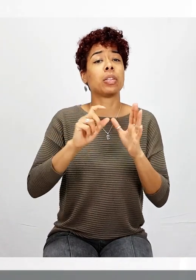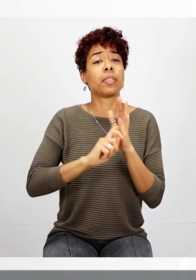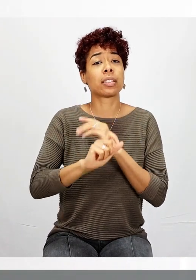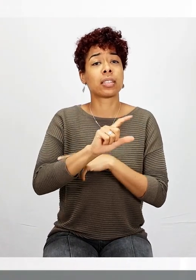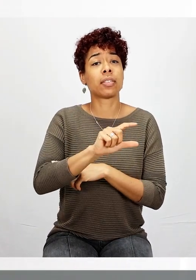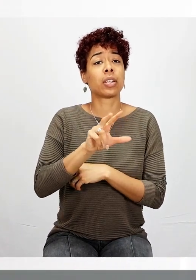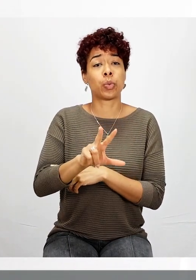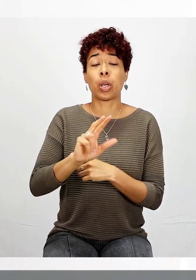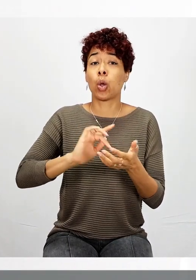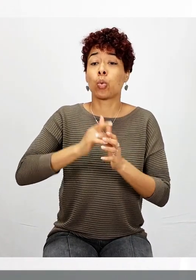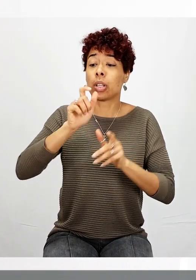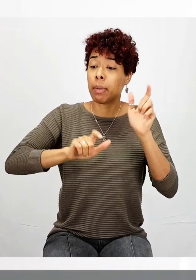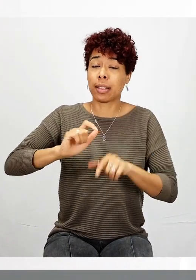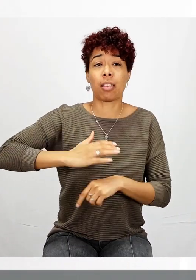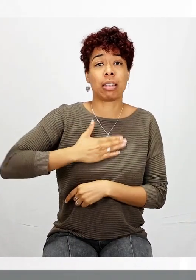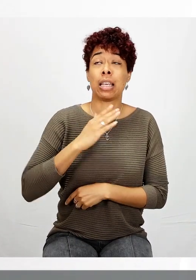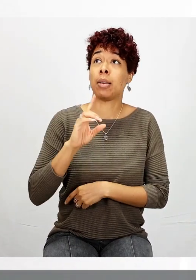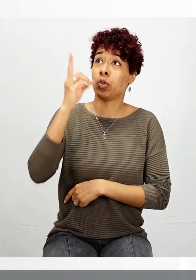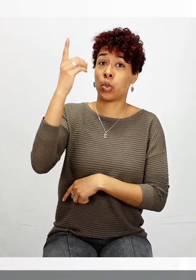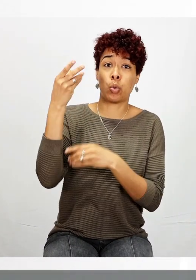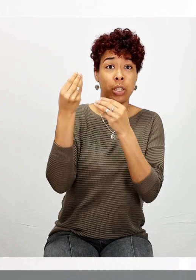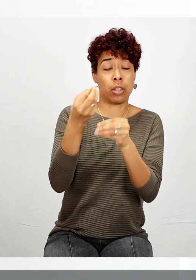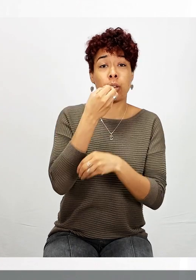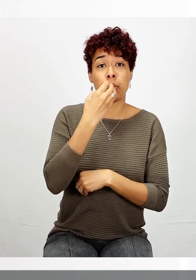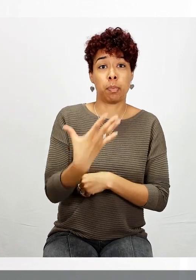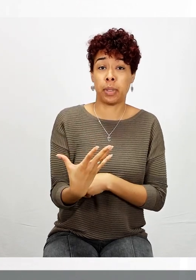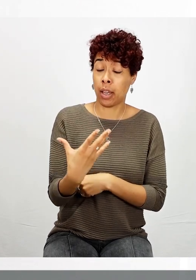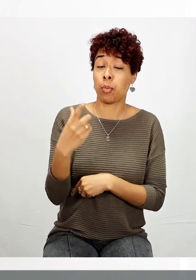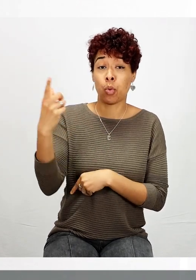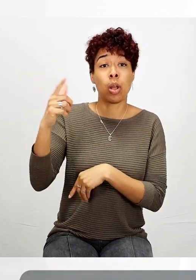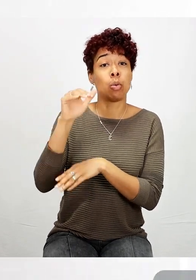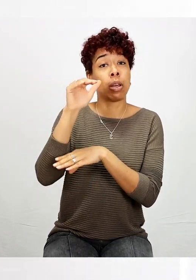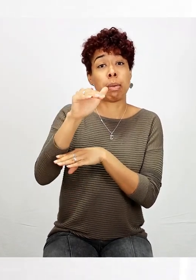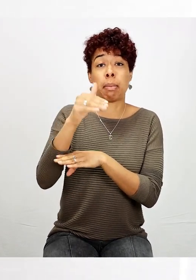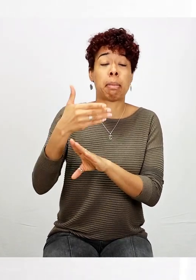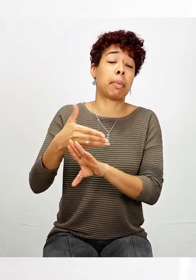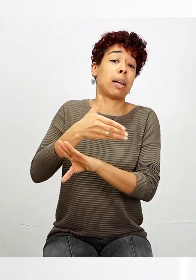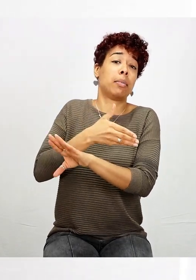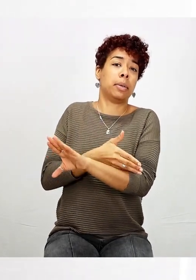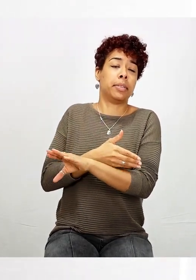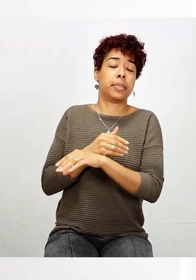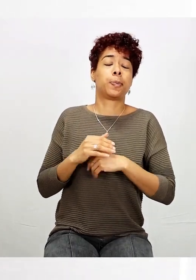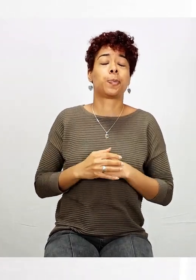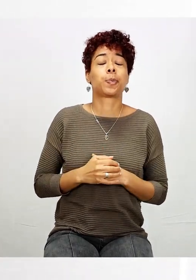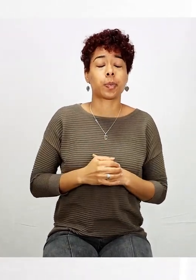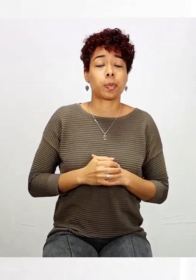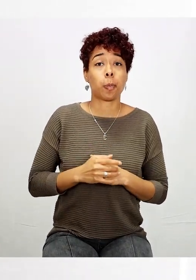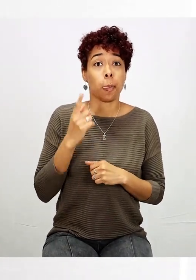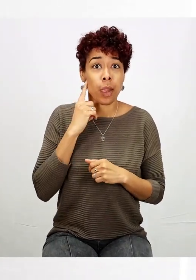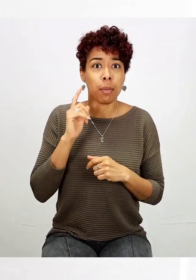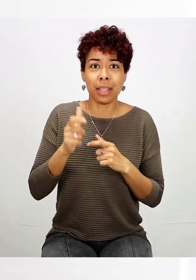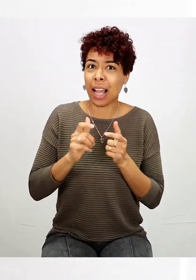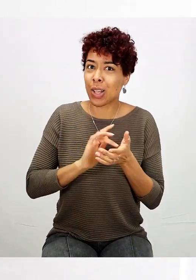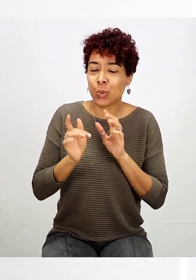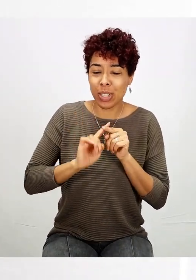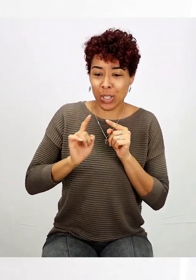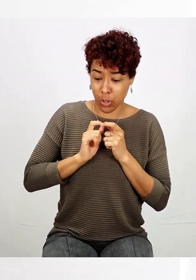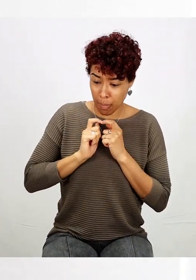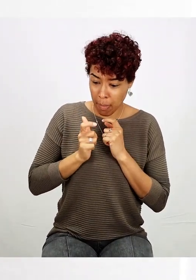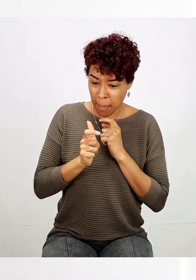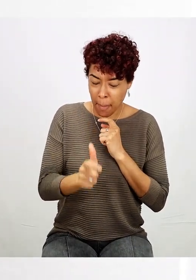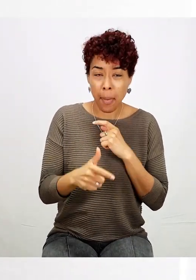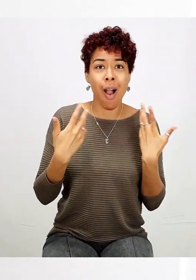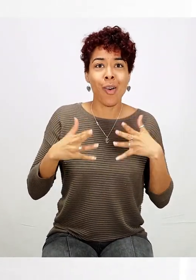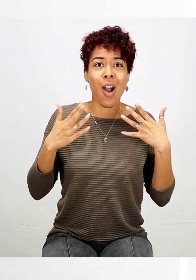concourt au bien de ceux qui aiment Dieu et de ceux qui sont appelés selon son dessein. Amen. » Et si toutes les choses sont en train de concourir en ce moment et que tu dis « Waouh, il y a